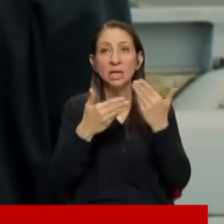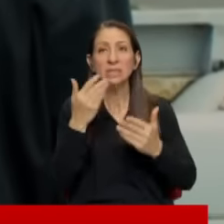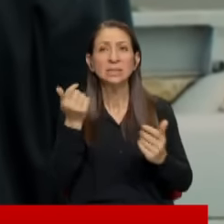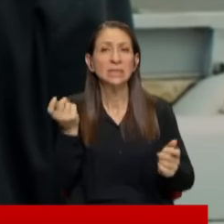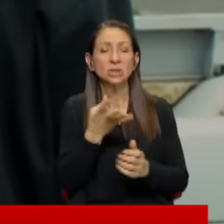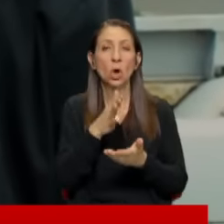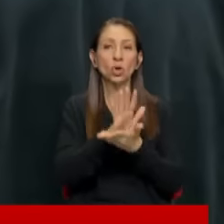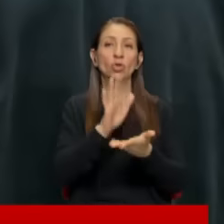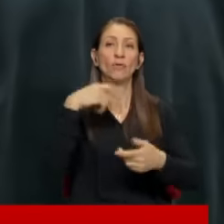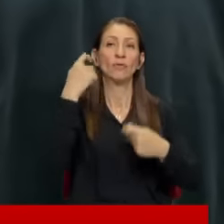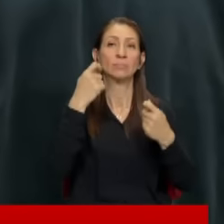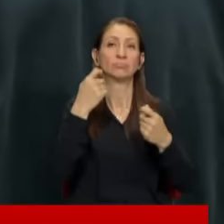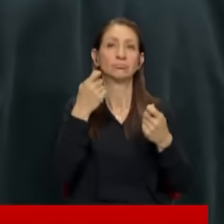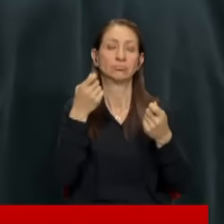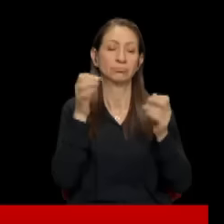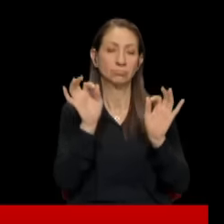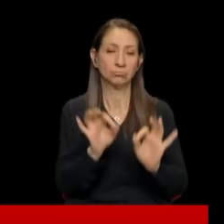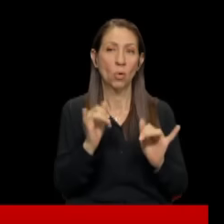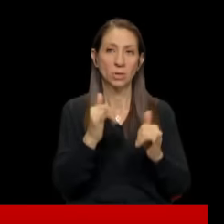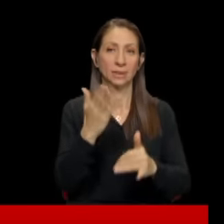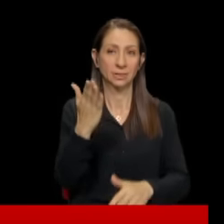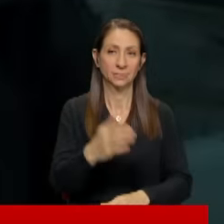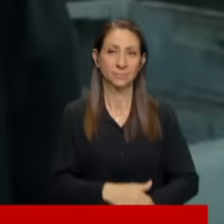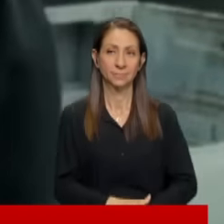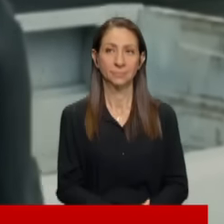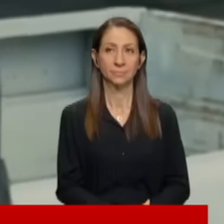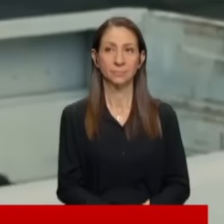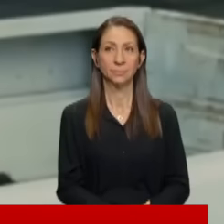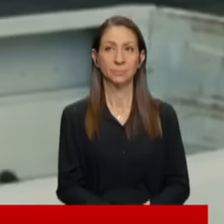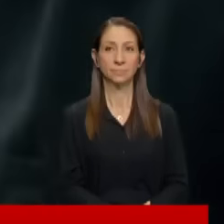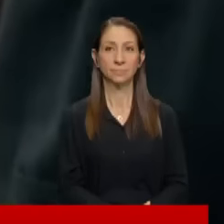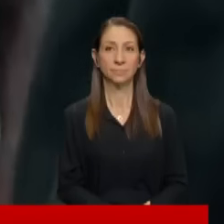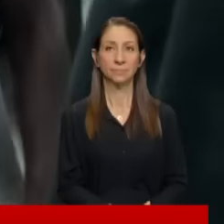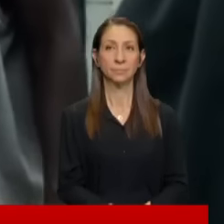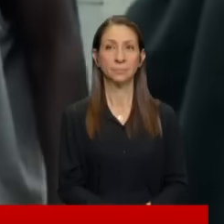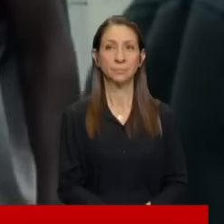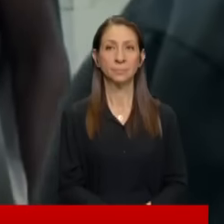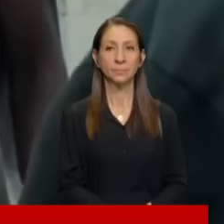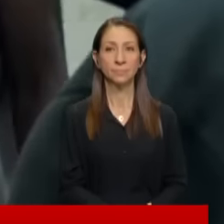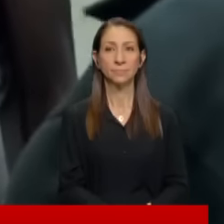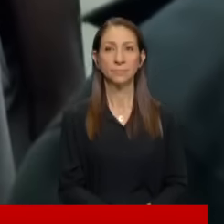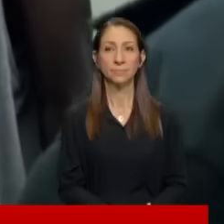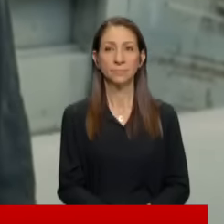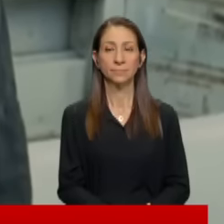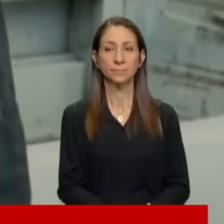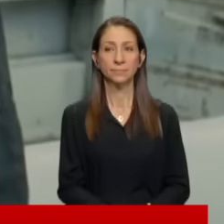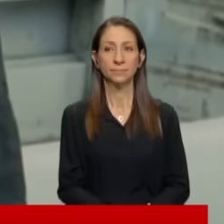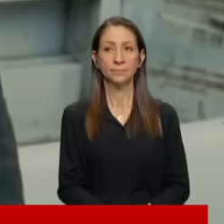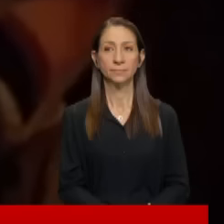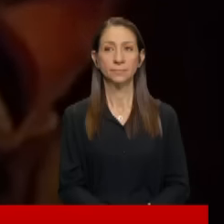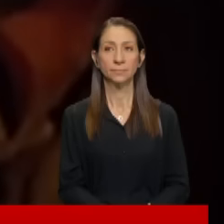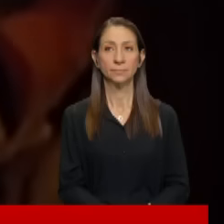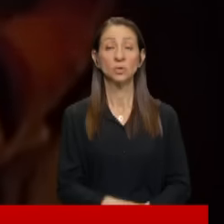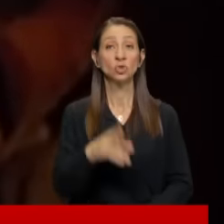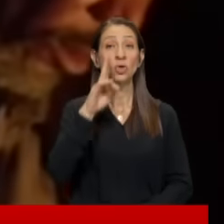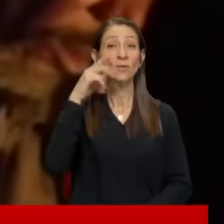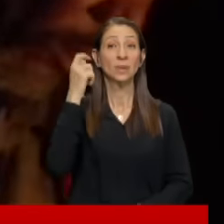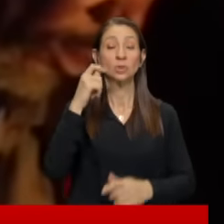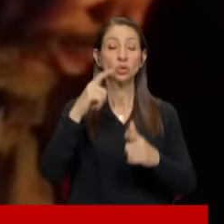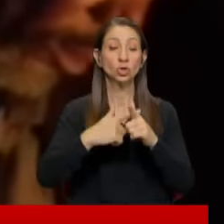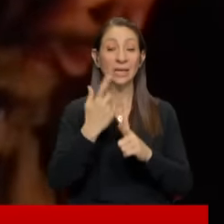sayısız ödüllü filme imza attı. You shouldn't have messed with. That's me. Are you crazy, man? Get out of here, man. Son filmi